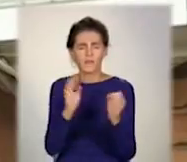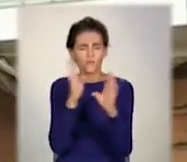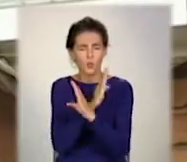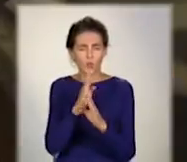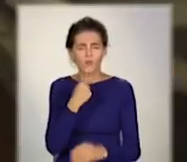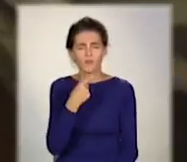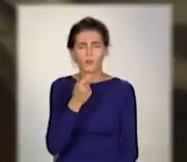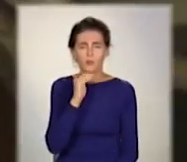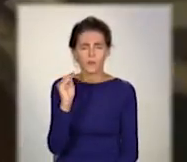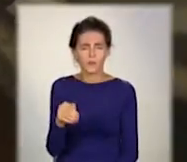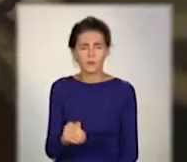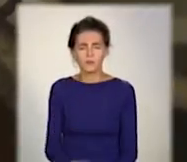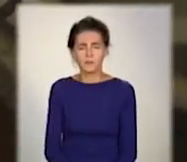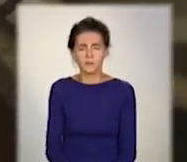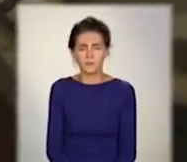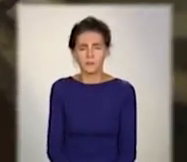фахівці.